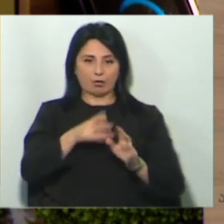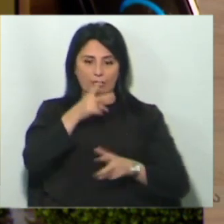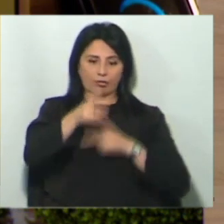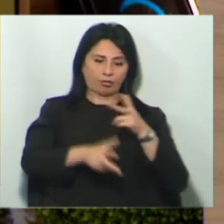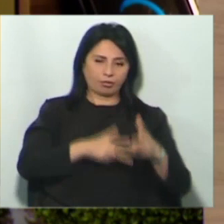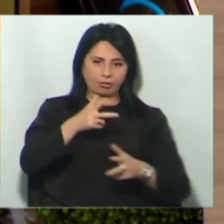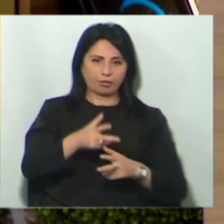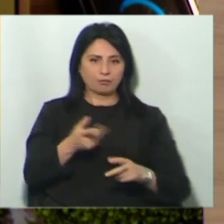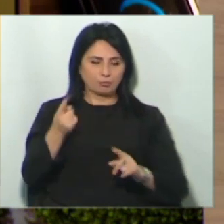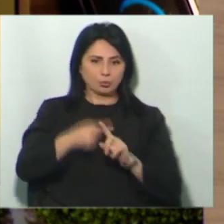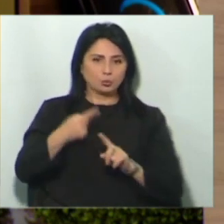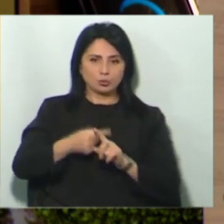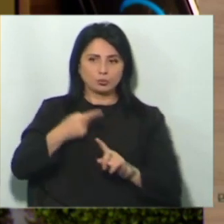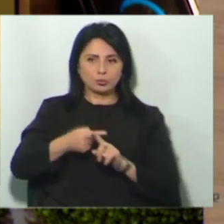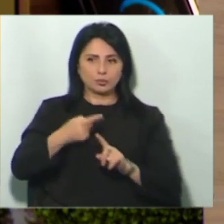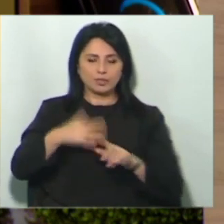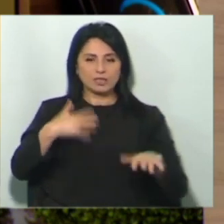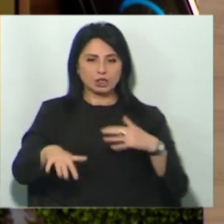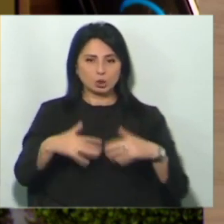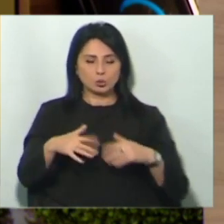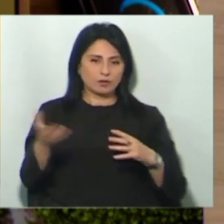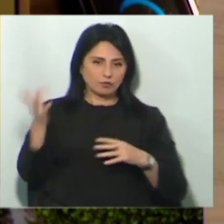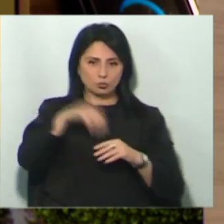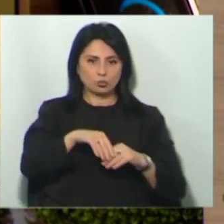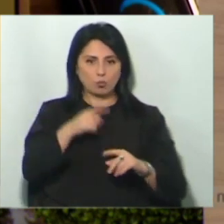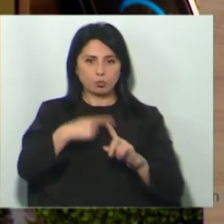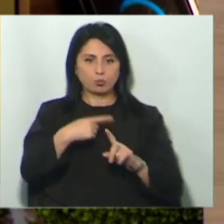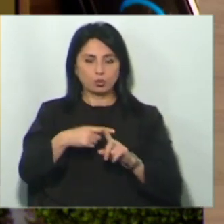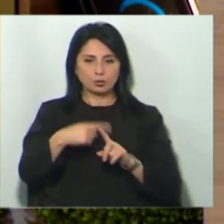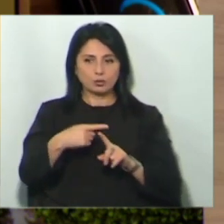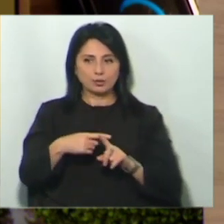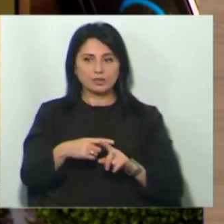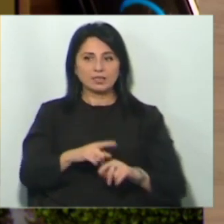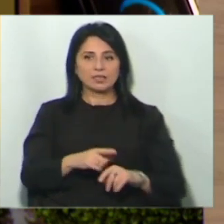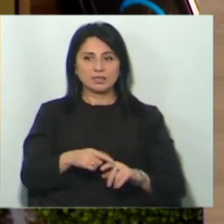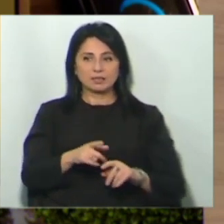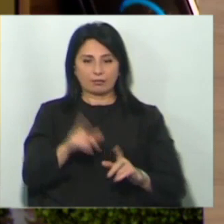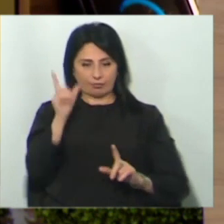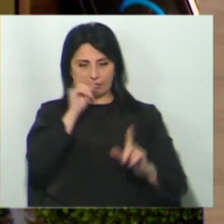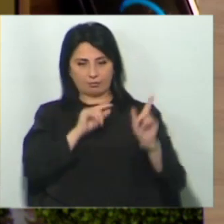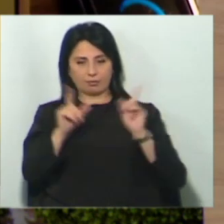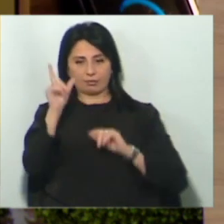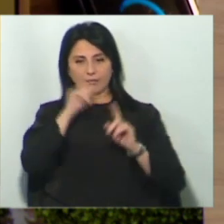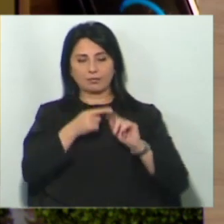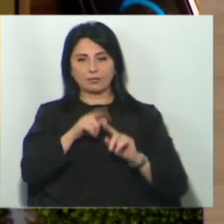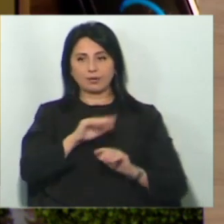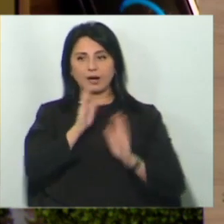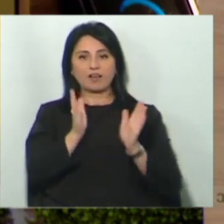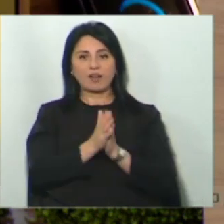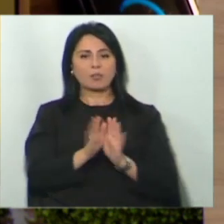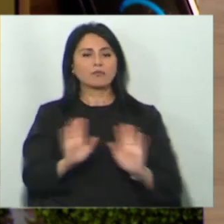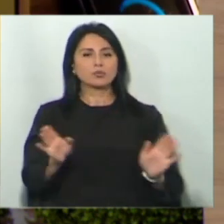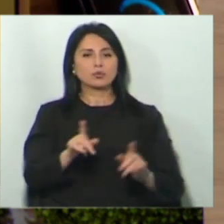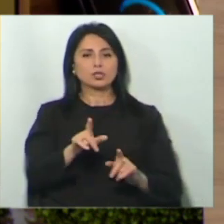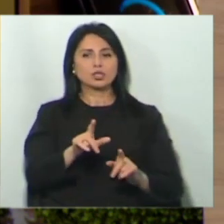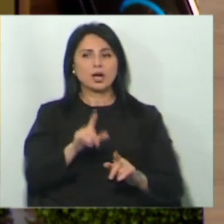ღებინებაზე, გულისევაზე და საერთო სისუსტეზე და თქვათ ისეთ ძლიანობაზე. ეს ბუნებრივია, ეს ყველაფერი ერთად გვანიშნებს,